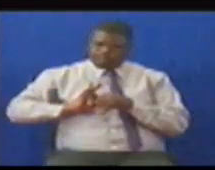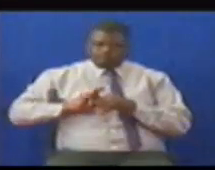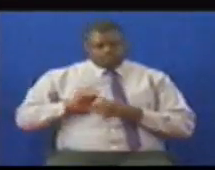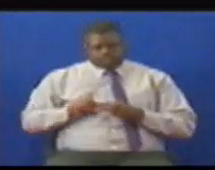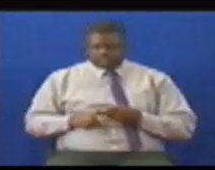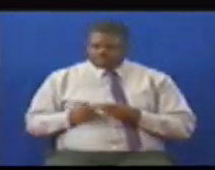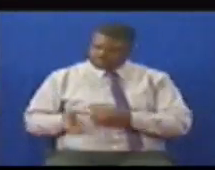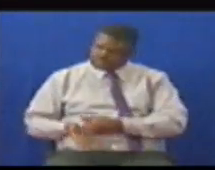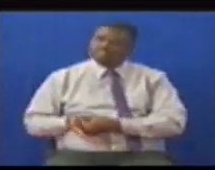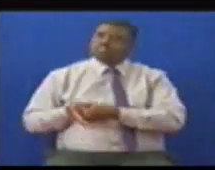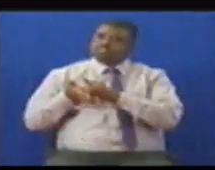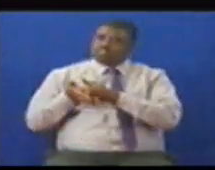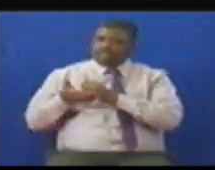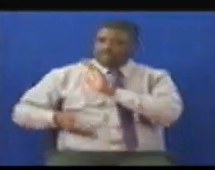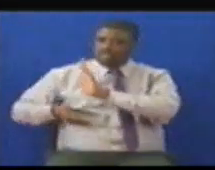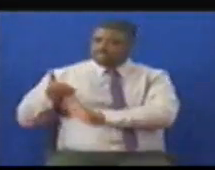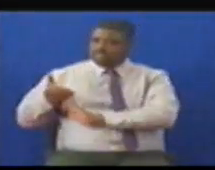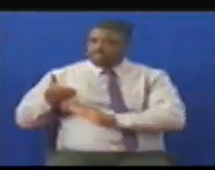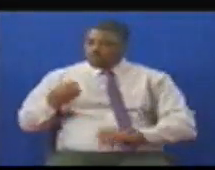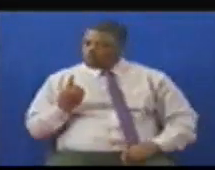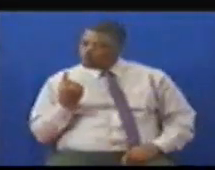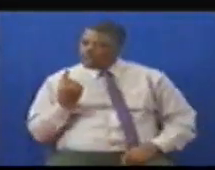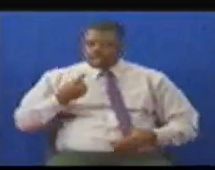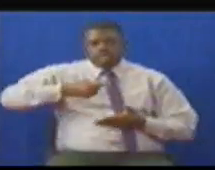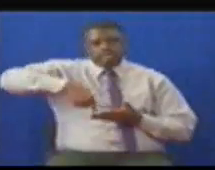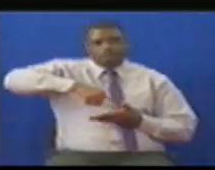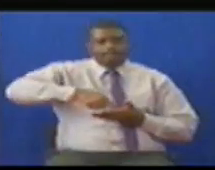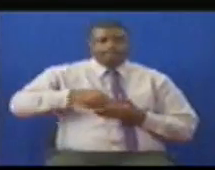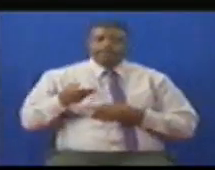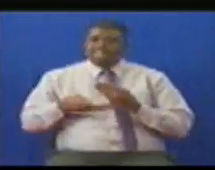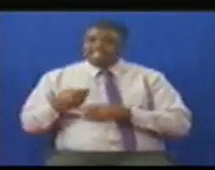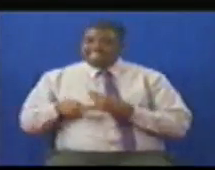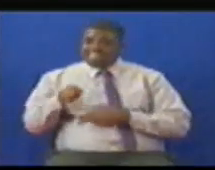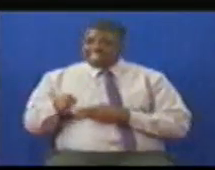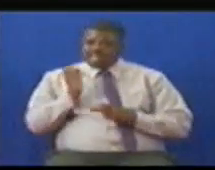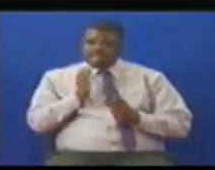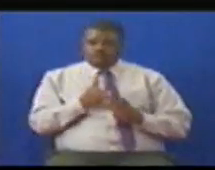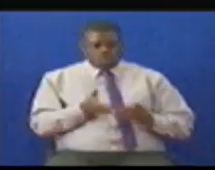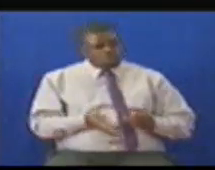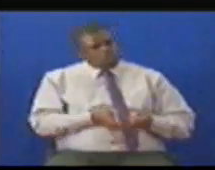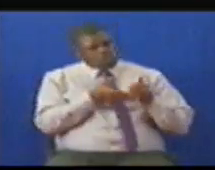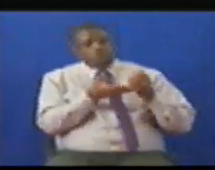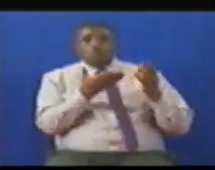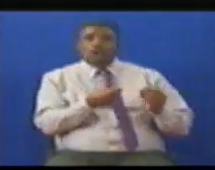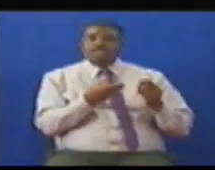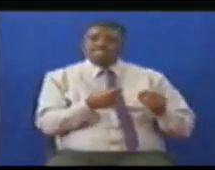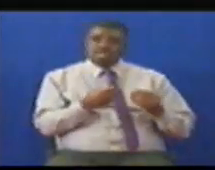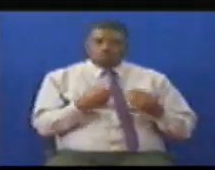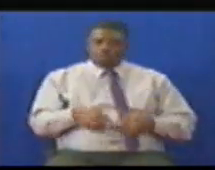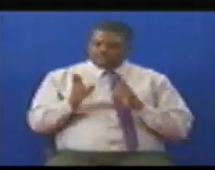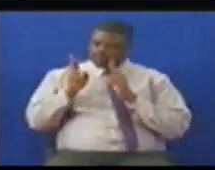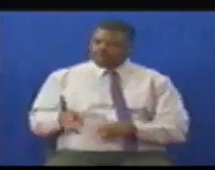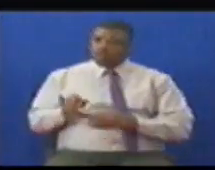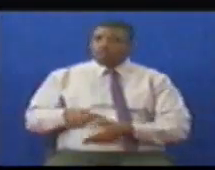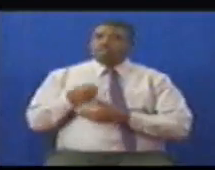ziweze kuanzisha one stop business formalization and development center kwa ajili ya kusaidia kurahisisha urasimishaji na uendelezaji